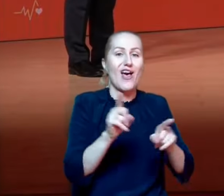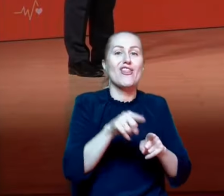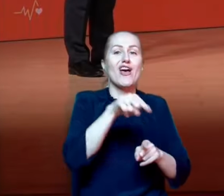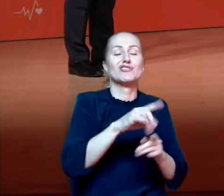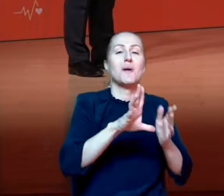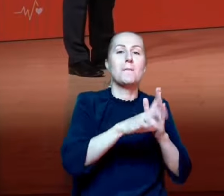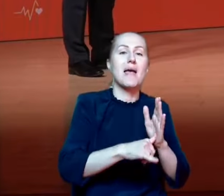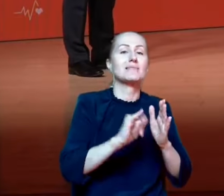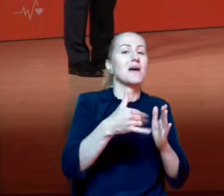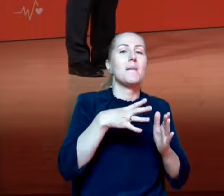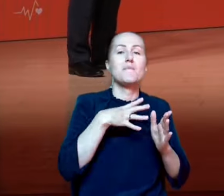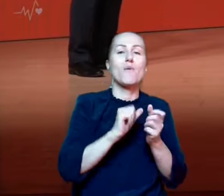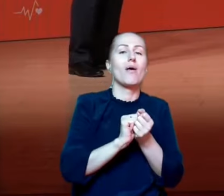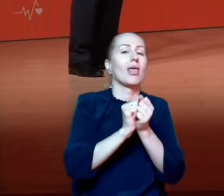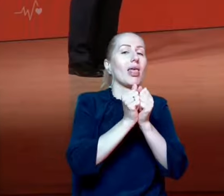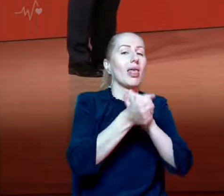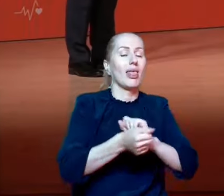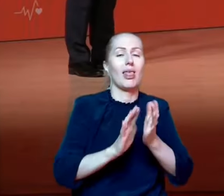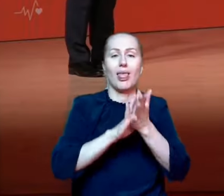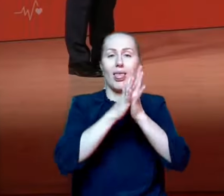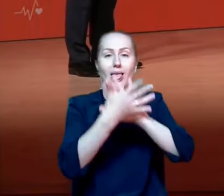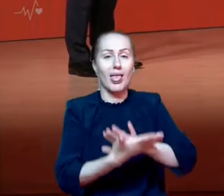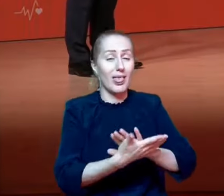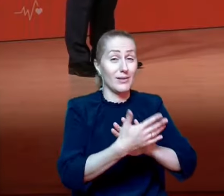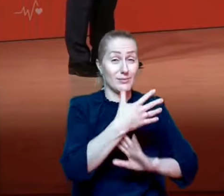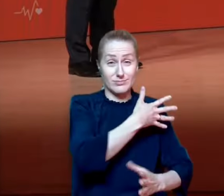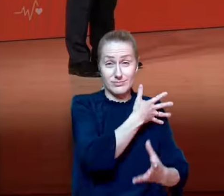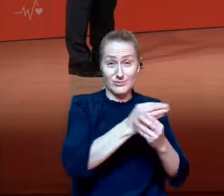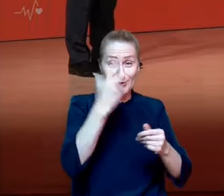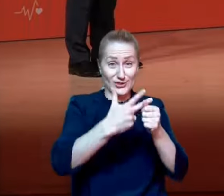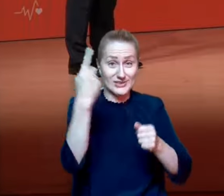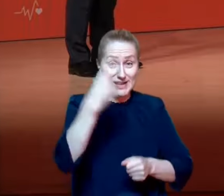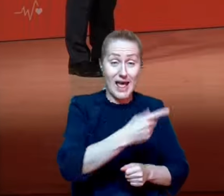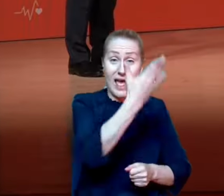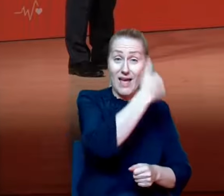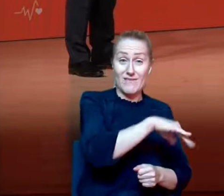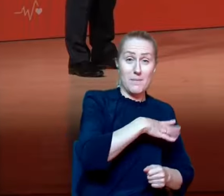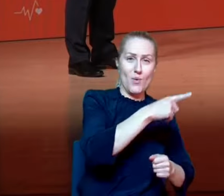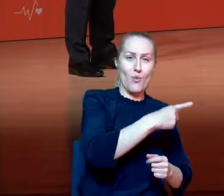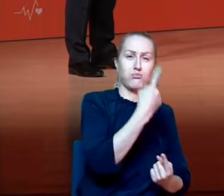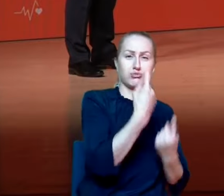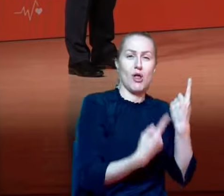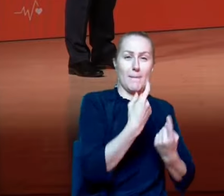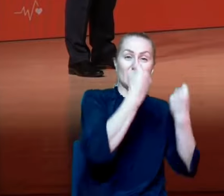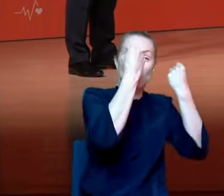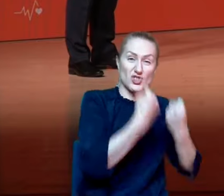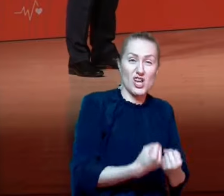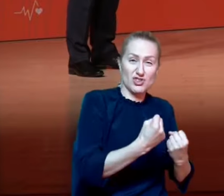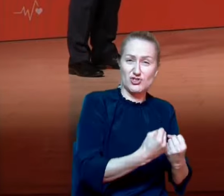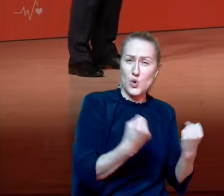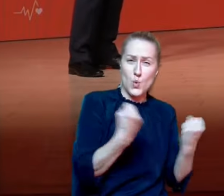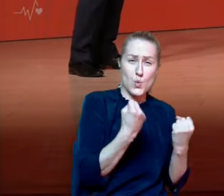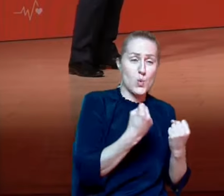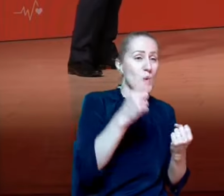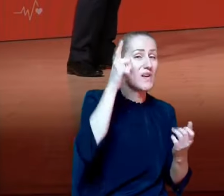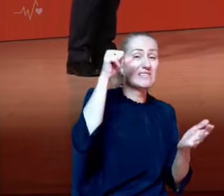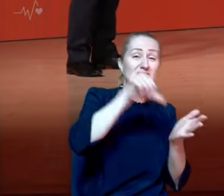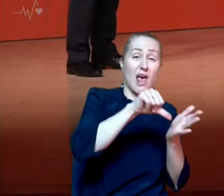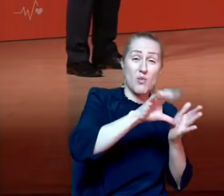na przestrzeni tych 30 lat z miasta stricte przemysłowego, z przemysłem ciężkim, umiejscowionym w centrum miasta, co